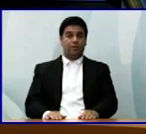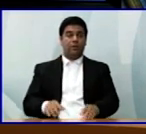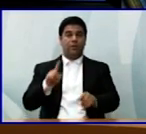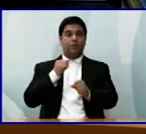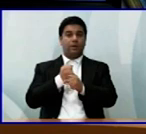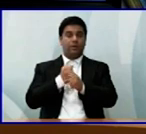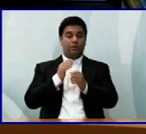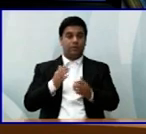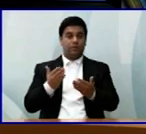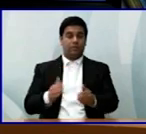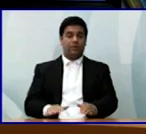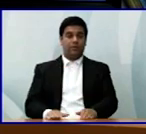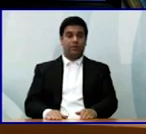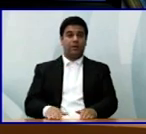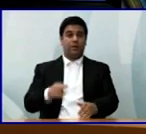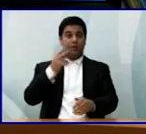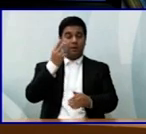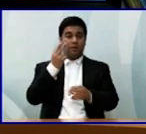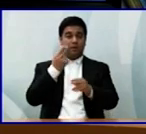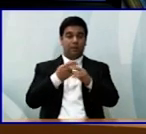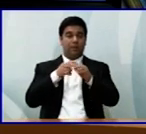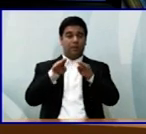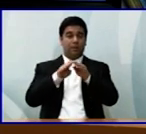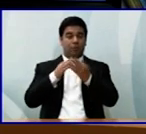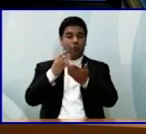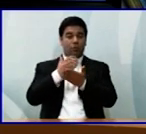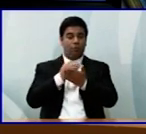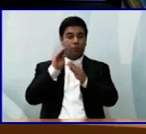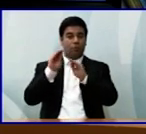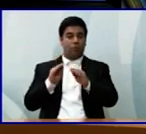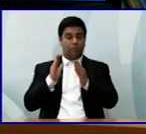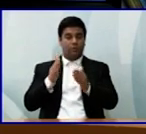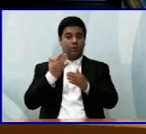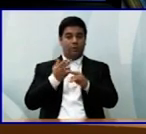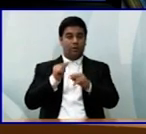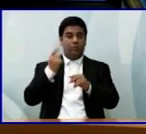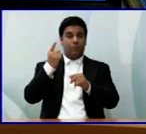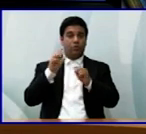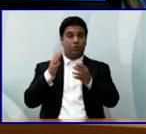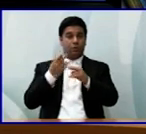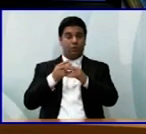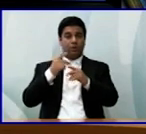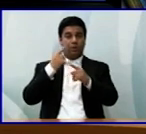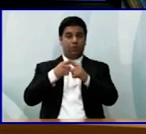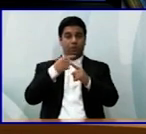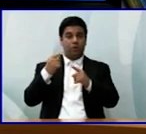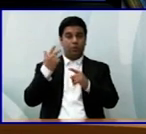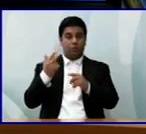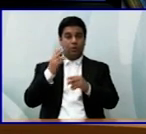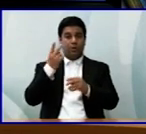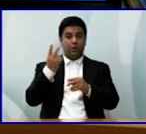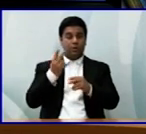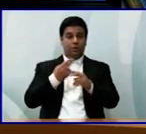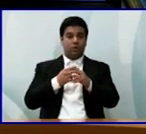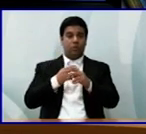qilar ekanmiz? İkkita tenglamalar to'plamini tuzar ekanmiz. Birinchi holatda x minus 3, ikkinchi